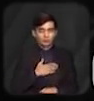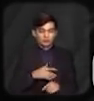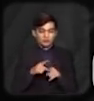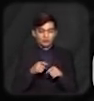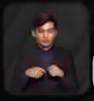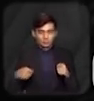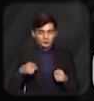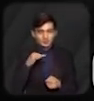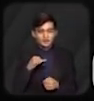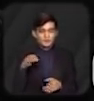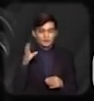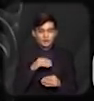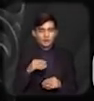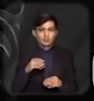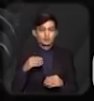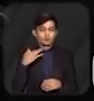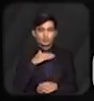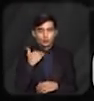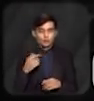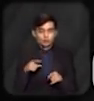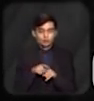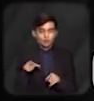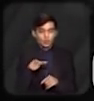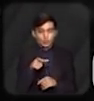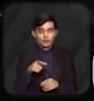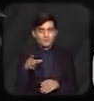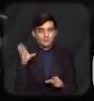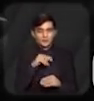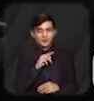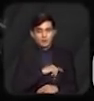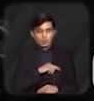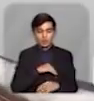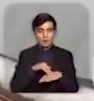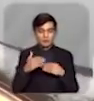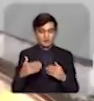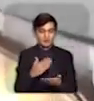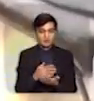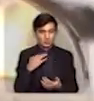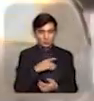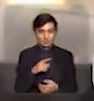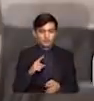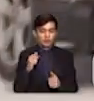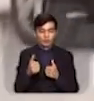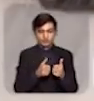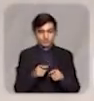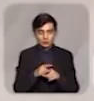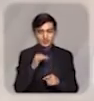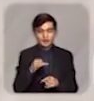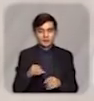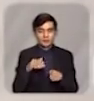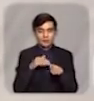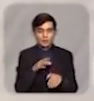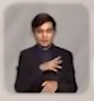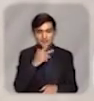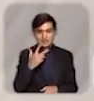Тіпті ешкімнің жол бергісі жоқ, өйткені көбі жұмыстарына асығуда. Ал жүргізушілер кептелістің 3 жылдан